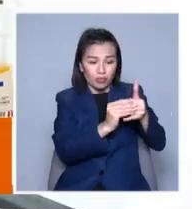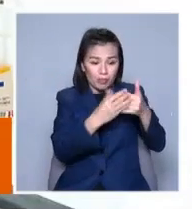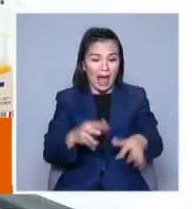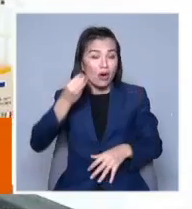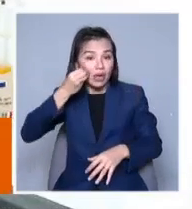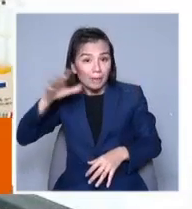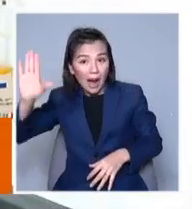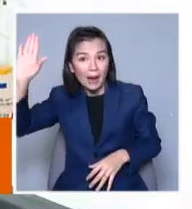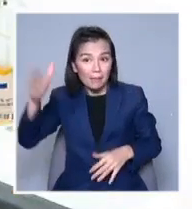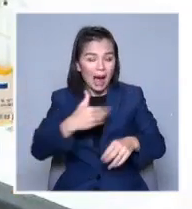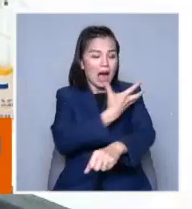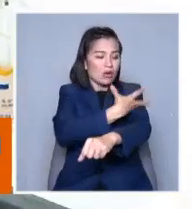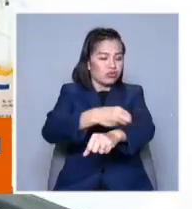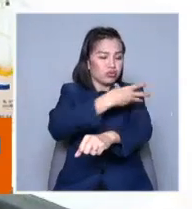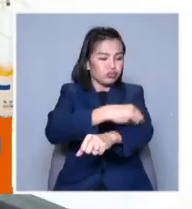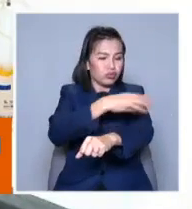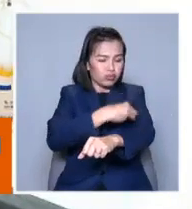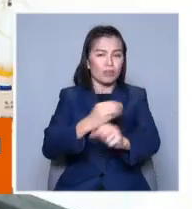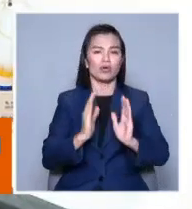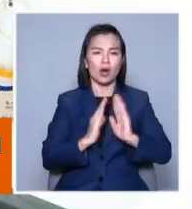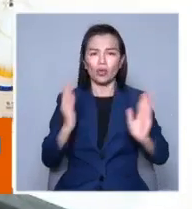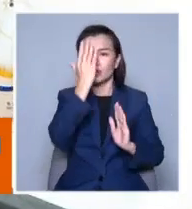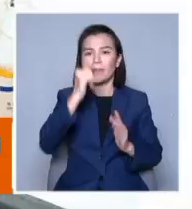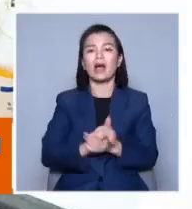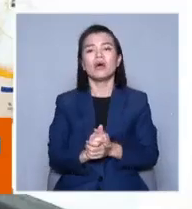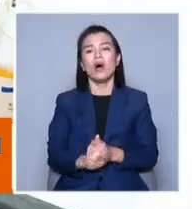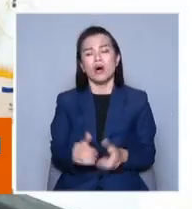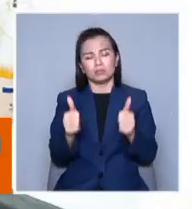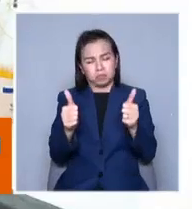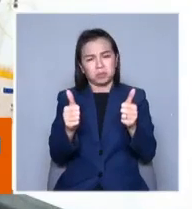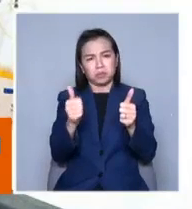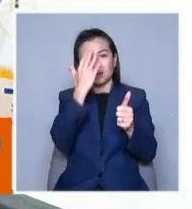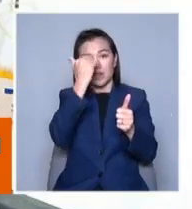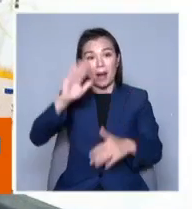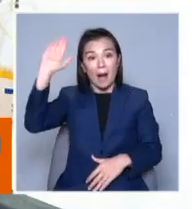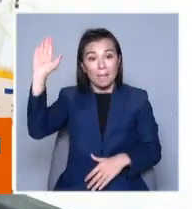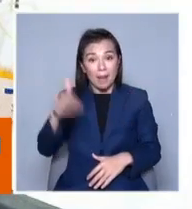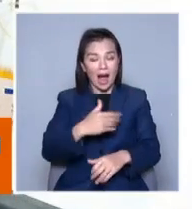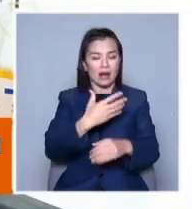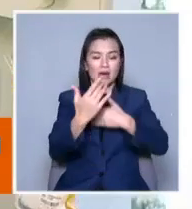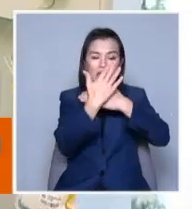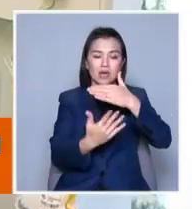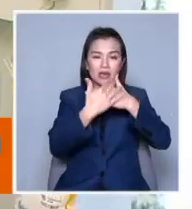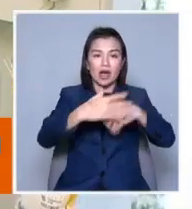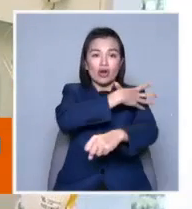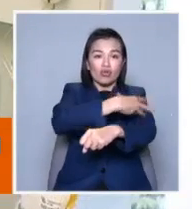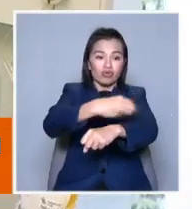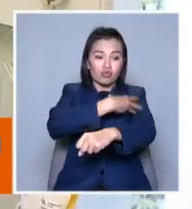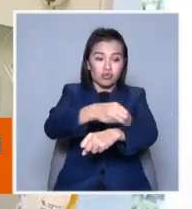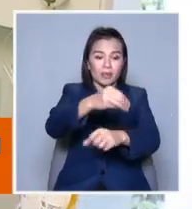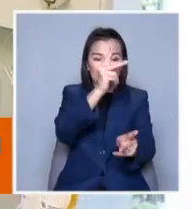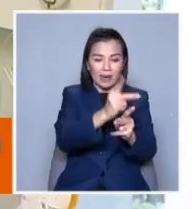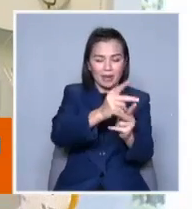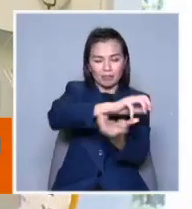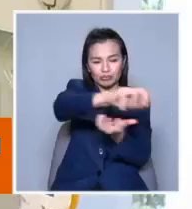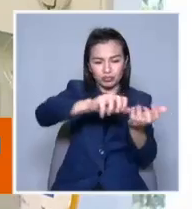ก็กลับมาบริจาคพลาสม่าก็ยกย่องว่าเป็นขี่โรจน์นะครับเพราะว่ากลับมาบริจาคพลาสม่าของตัวเองเพื่อช่วยเหลือผู้ป่วยคน